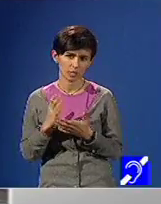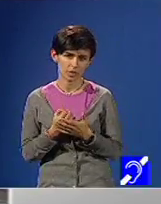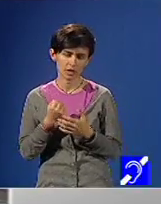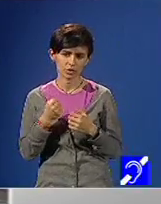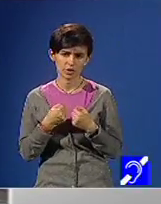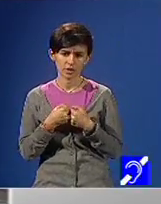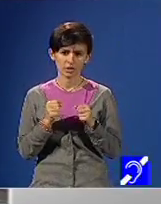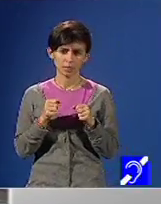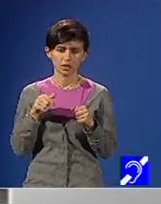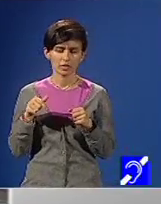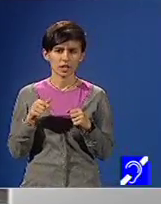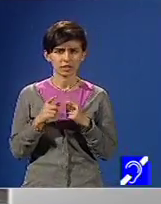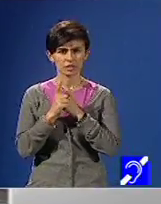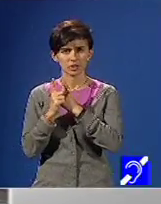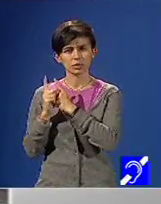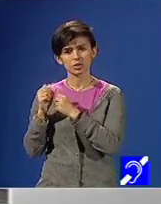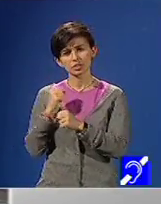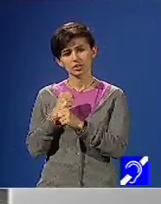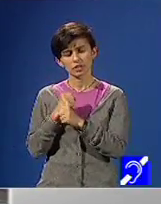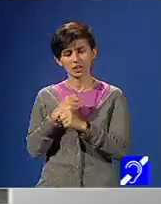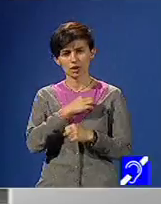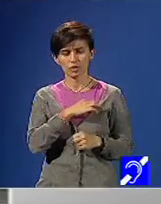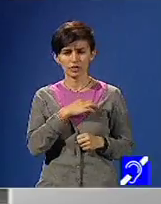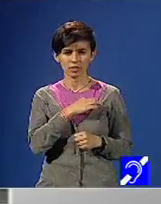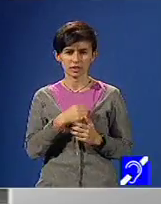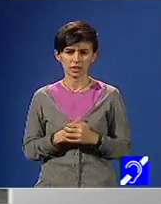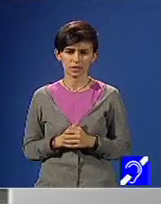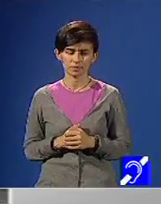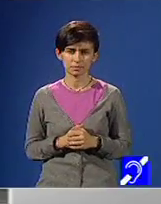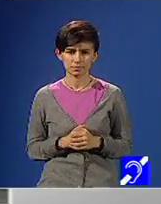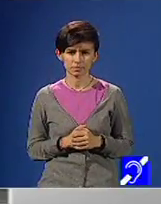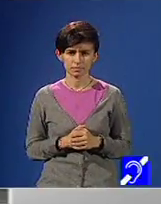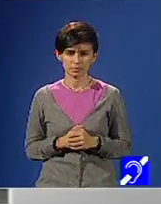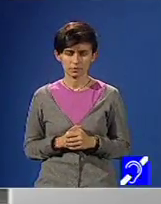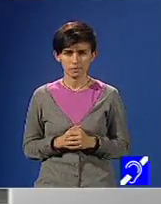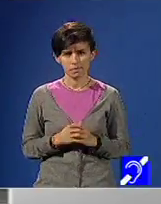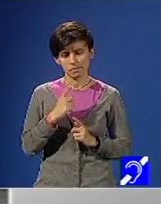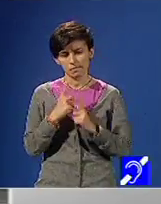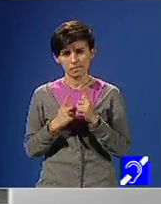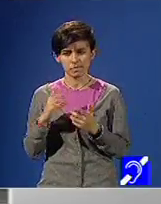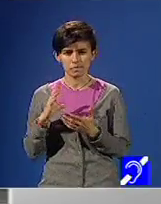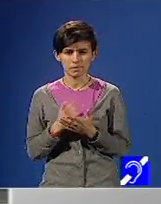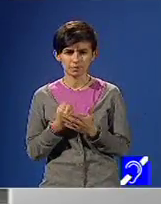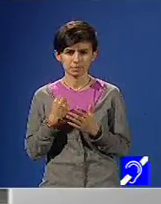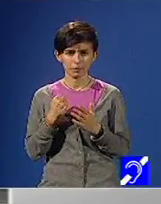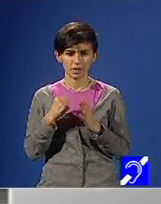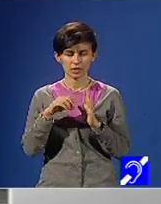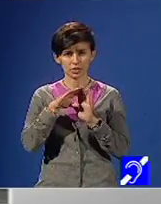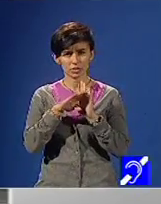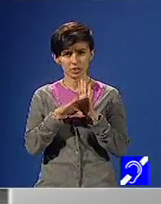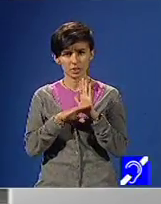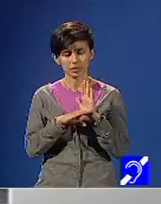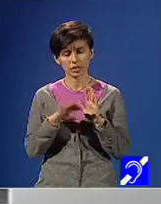finalizeze aceste cursuri, să facă o facultate chiar. Alții dintre ei au reușit să urmeze programul